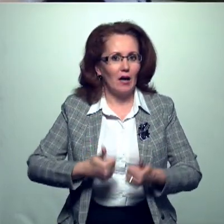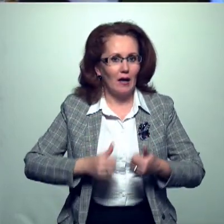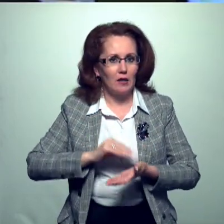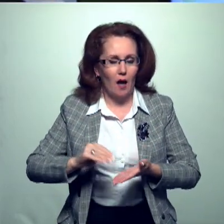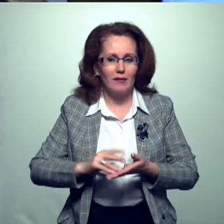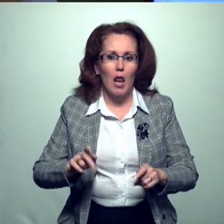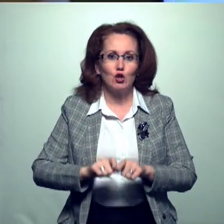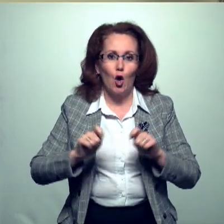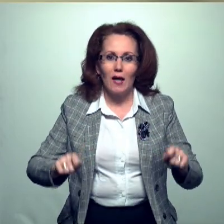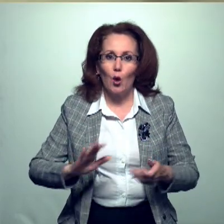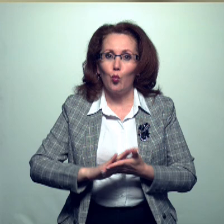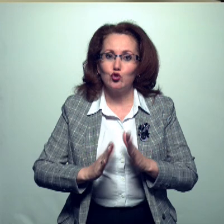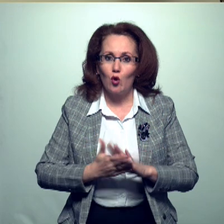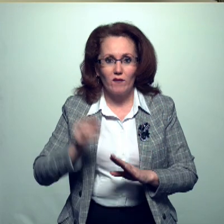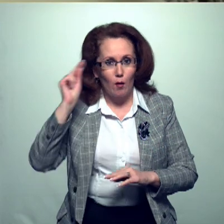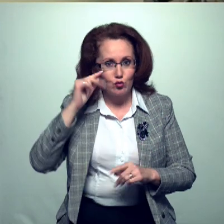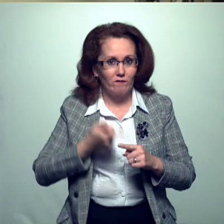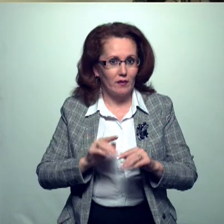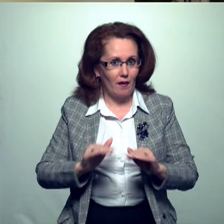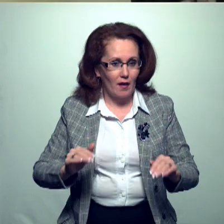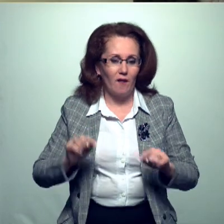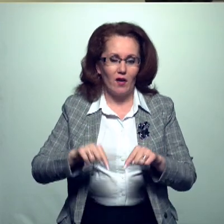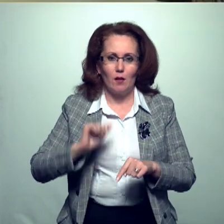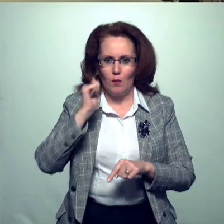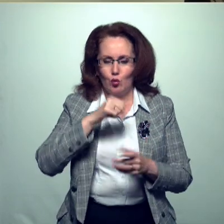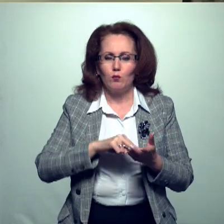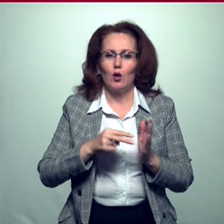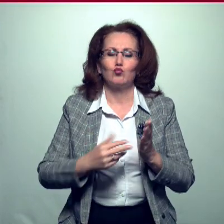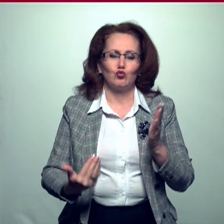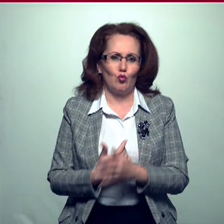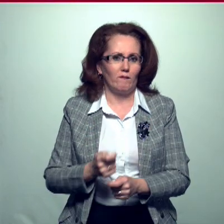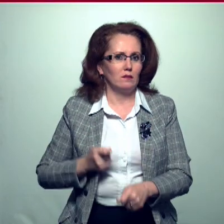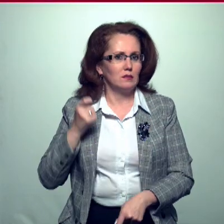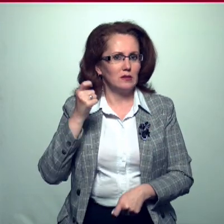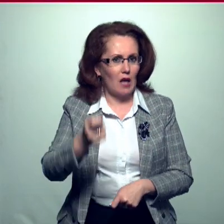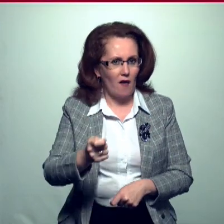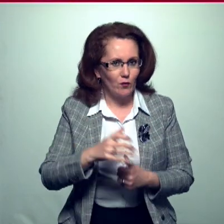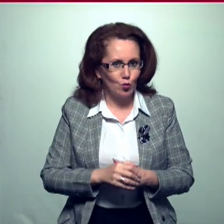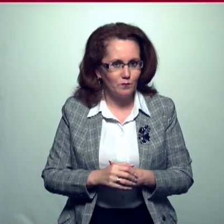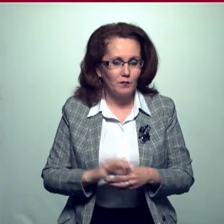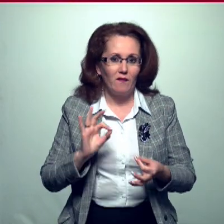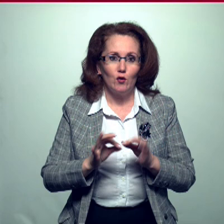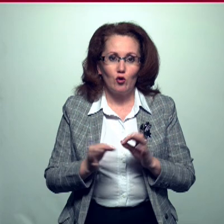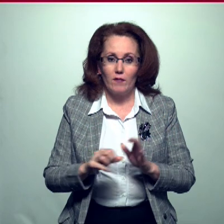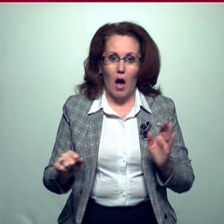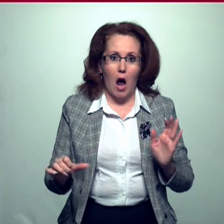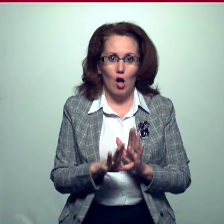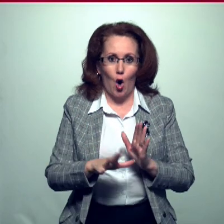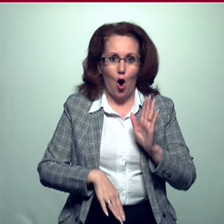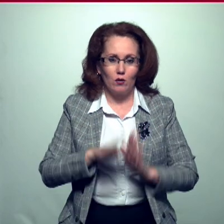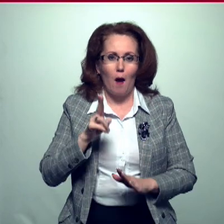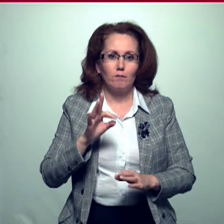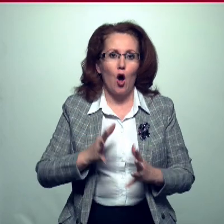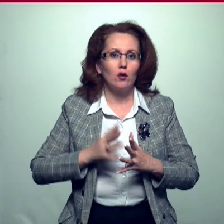условий для обучения таких детей. В этом году они снова планируют подать заявку. В Ижевске поставили рекорд по количеству